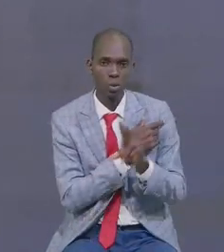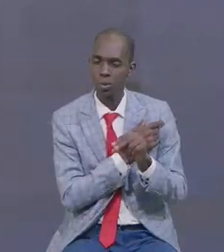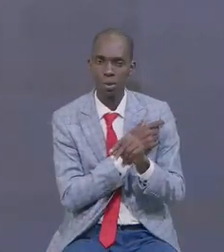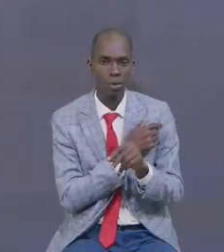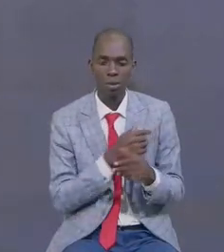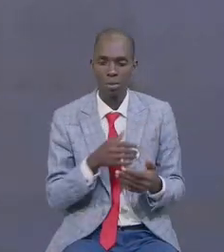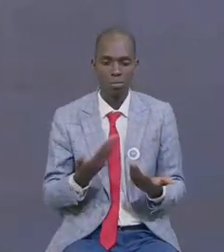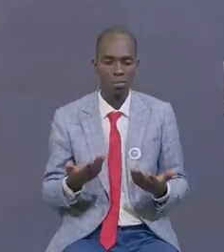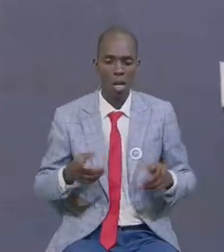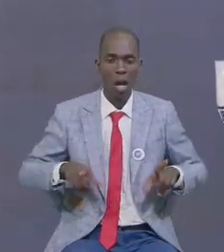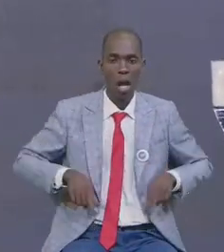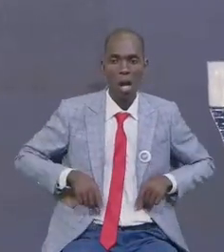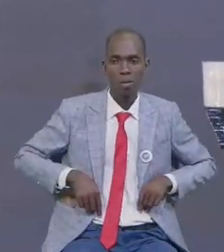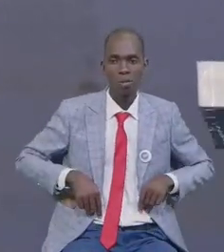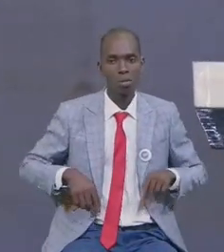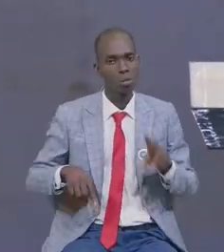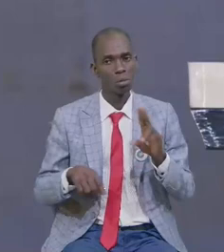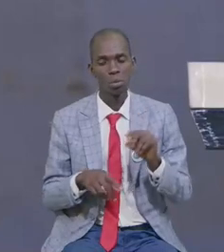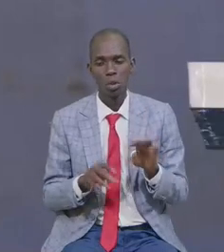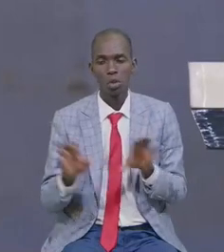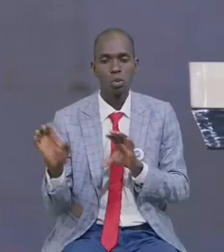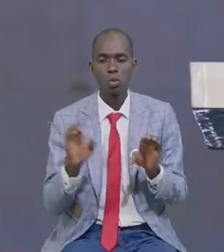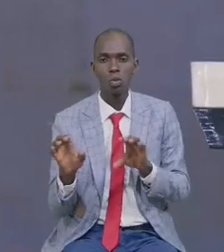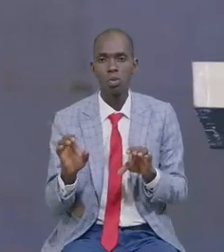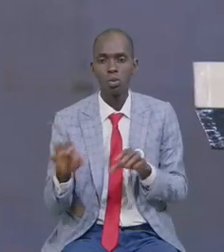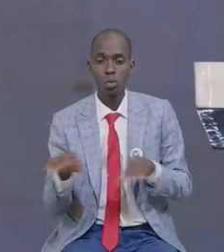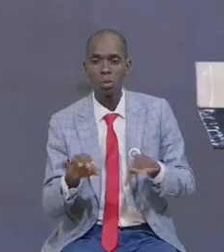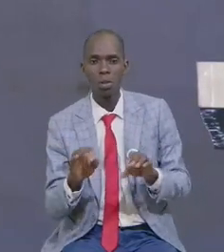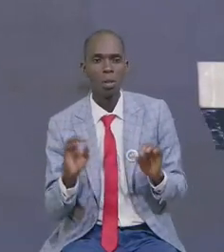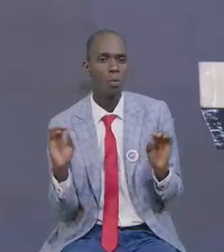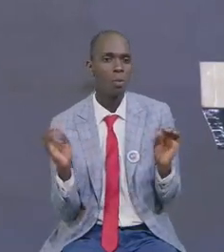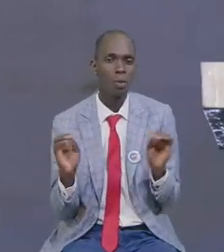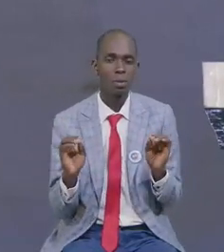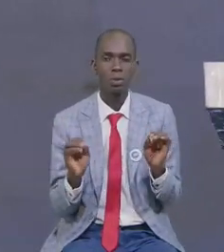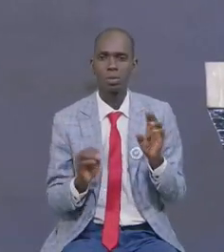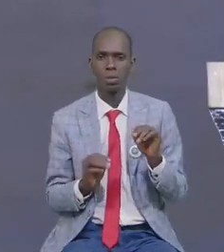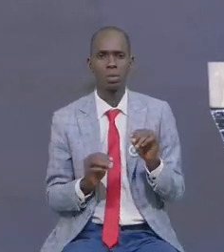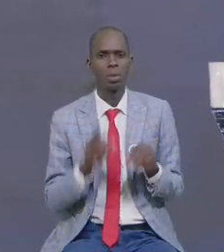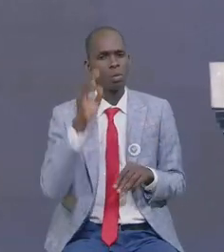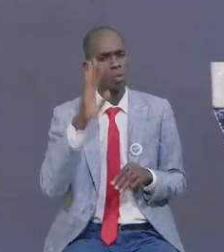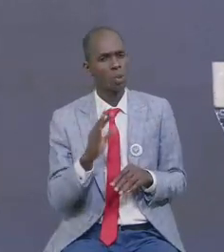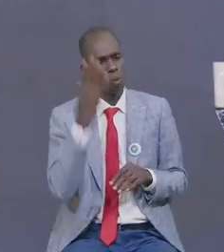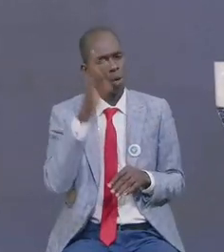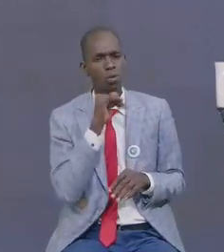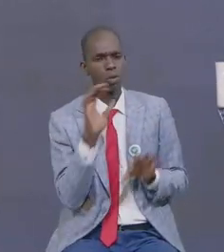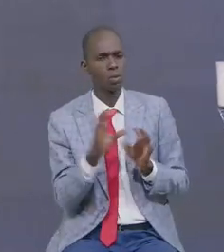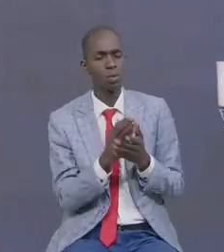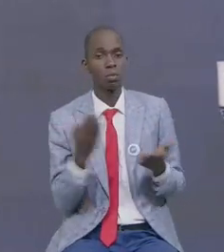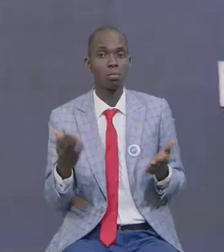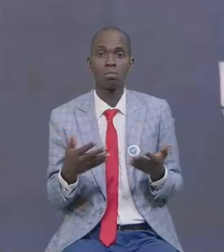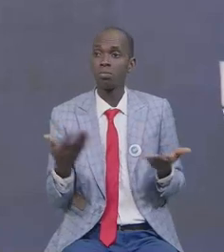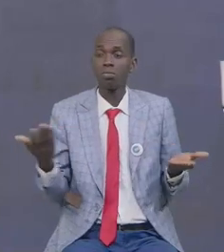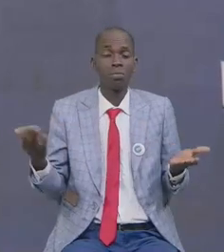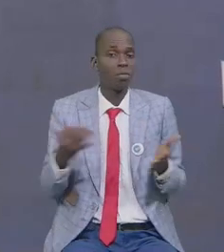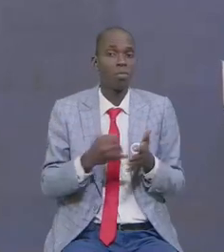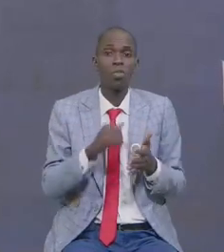oisifs, ne faisant rien. Ministre, pourquoi tu ne fais pas quelque chose? Oh, ce n'est pas